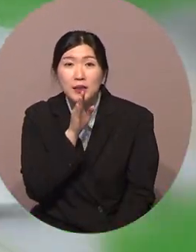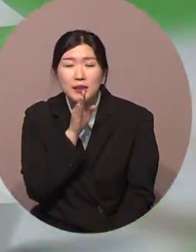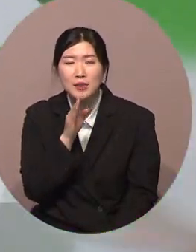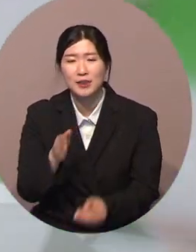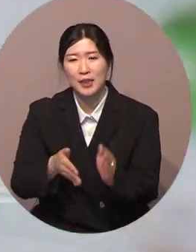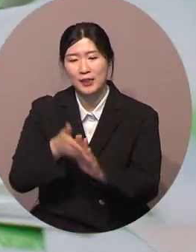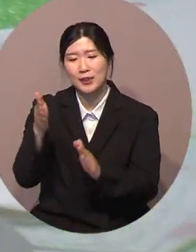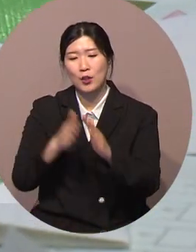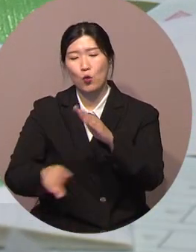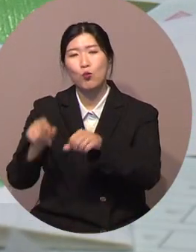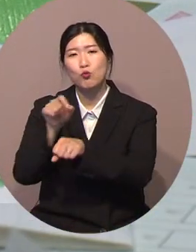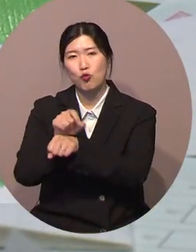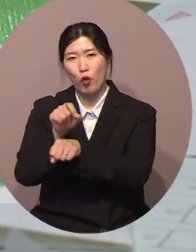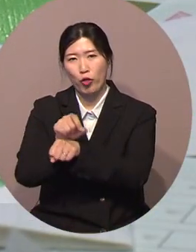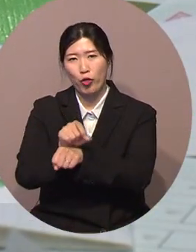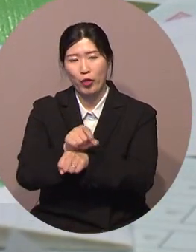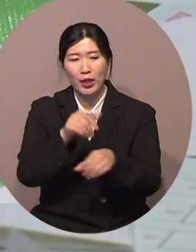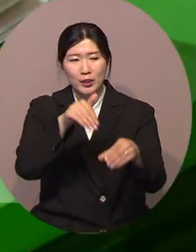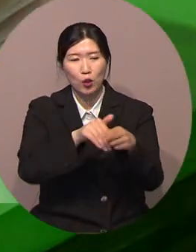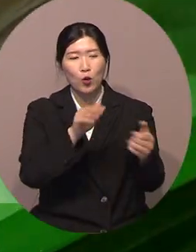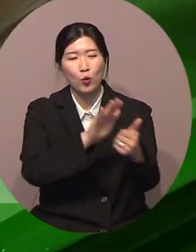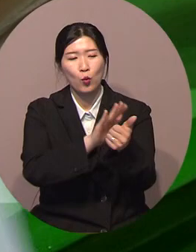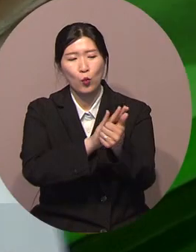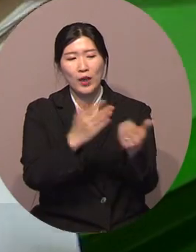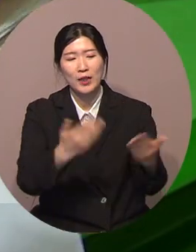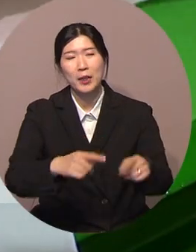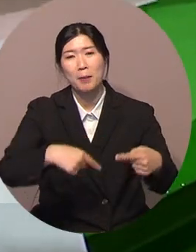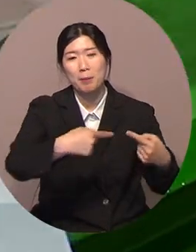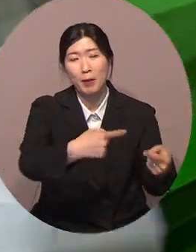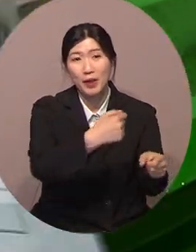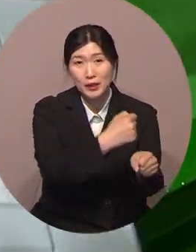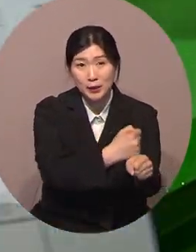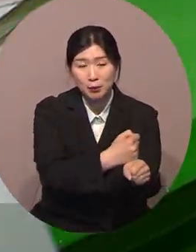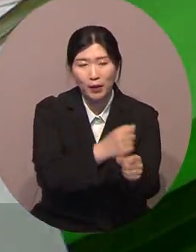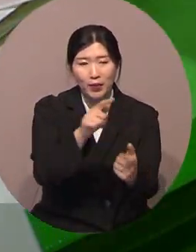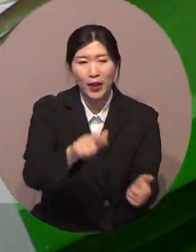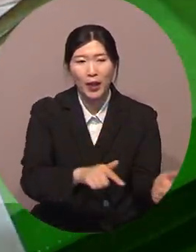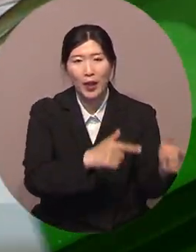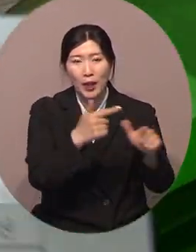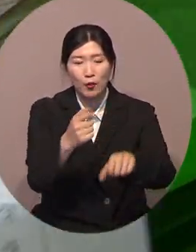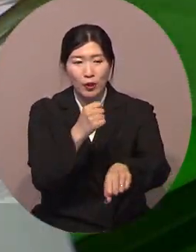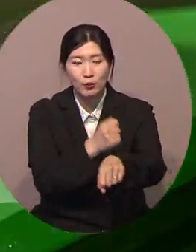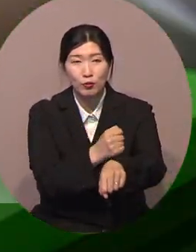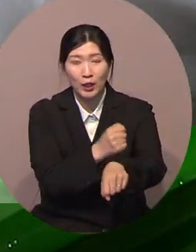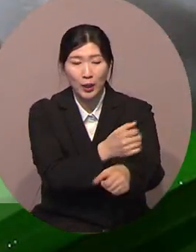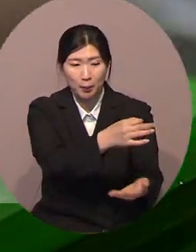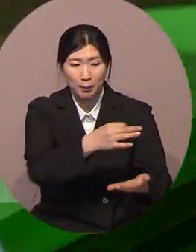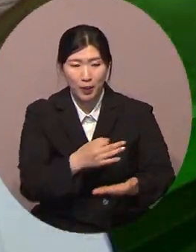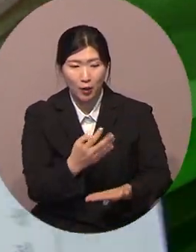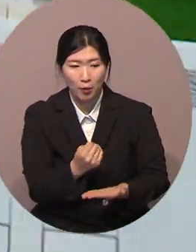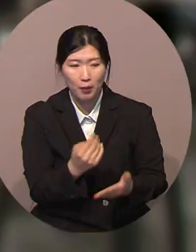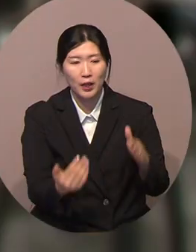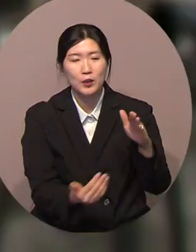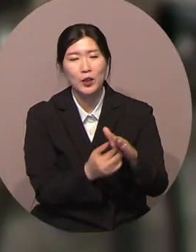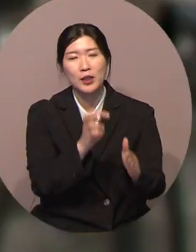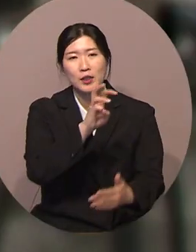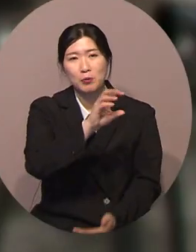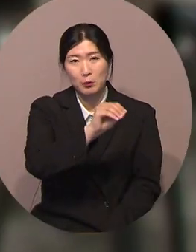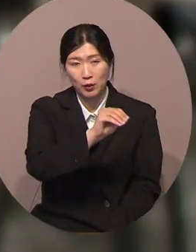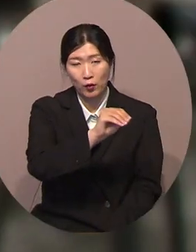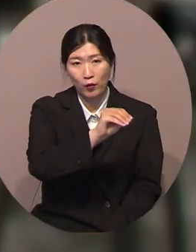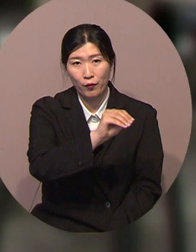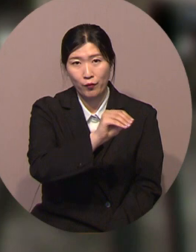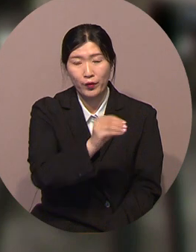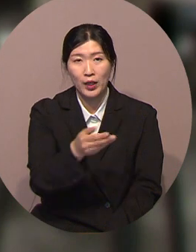공무원들도 선거 사무원으로 일했고 선거관리위원회로부터 하루 최대 30여만 원의 수당을 지급받았습니다. 그런데